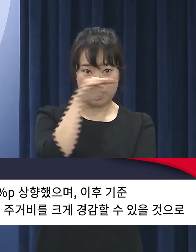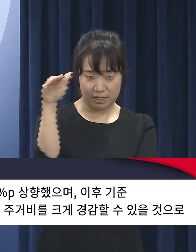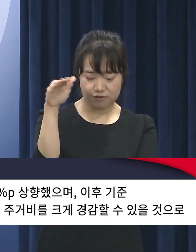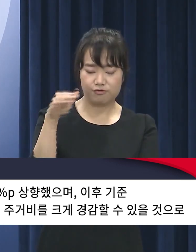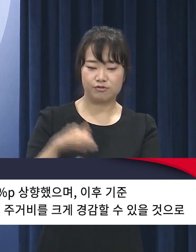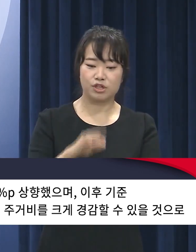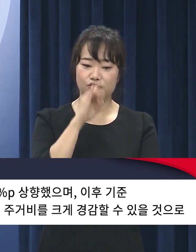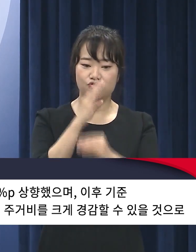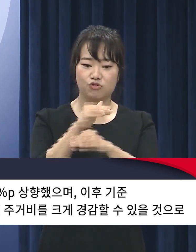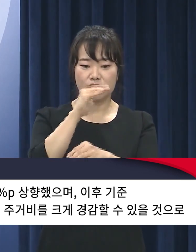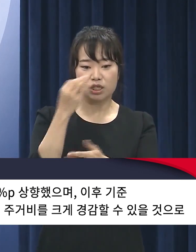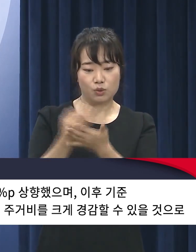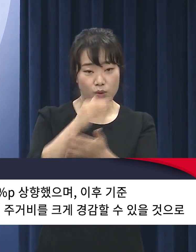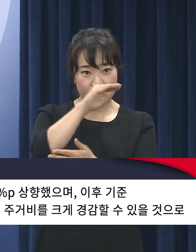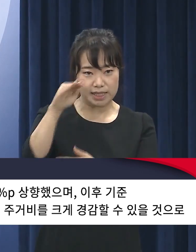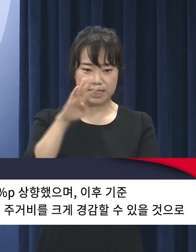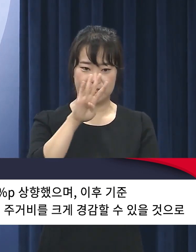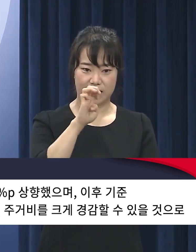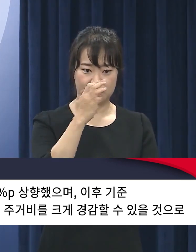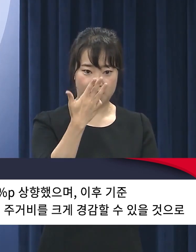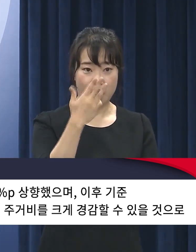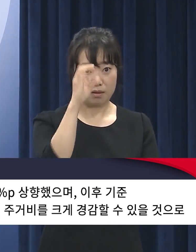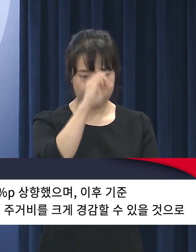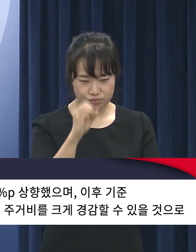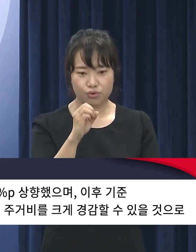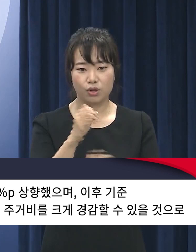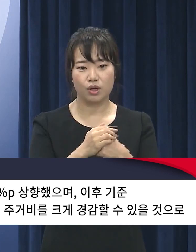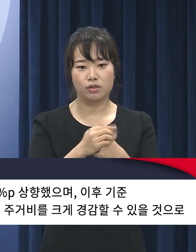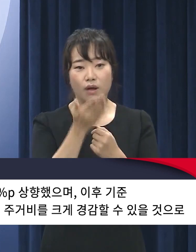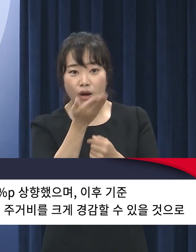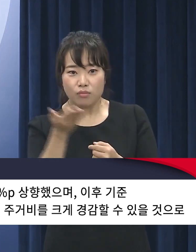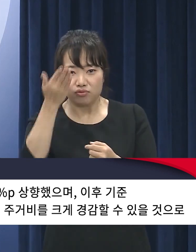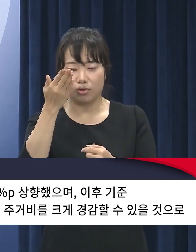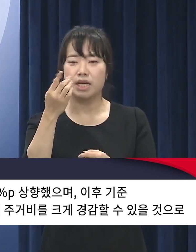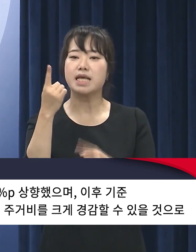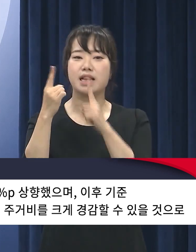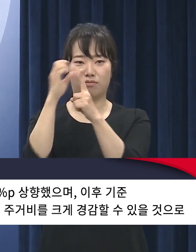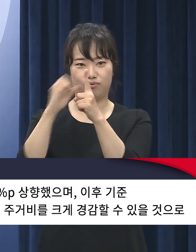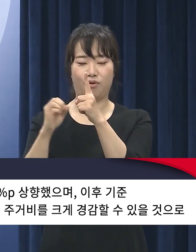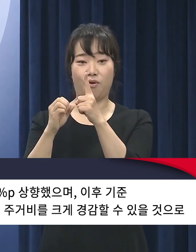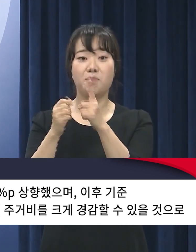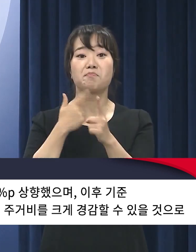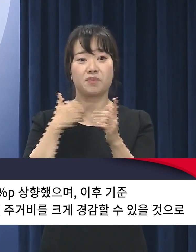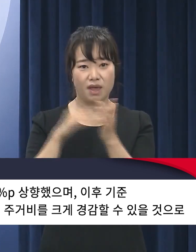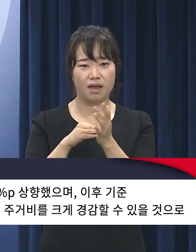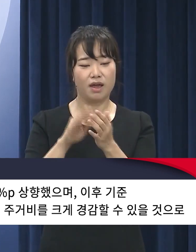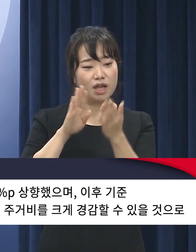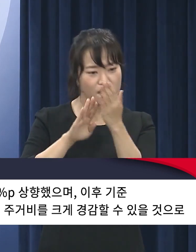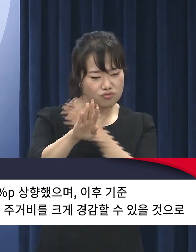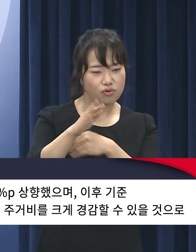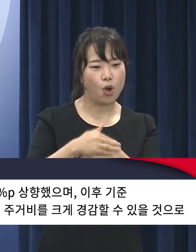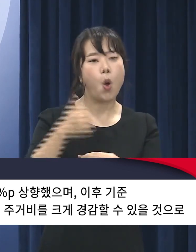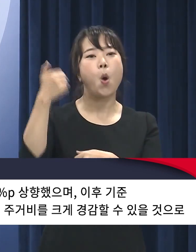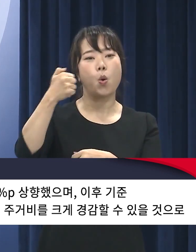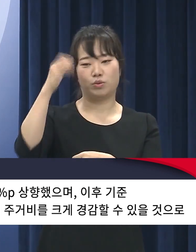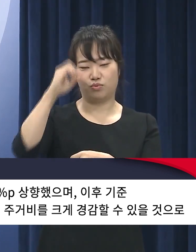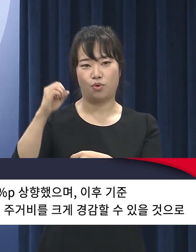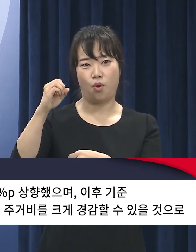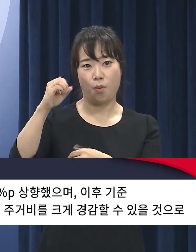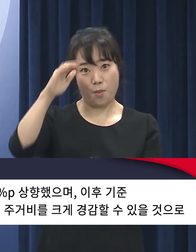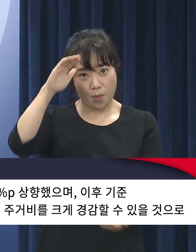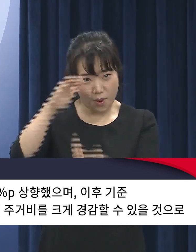기준 중위소득의 48%로 1%포인트 상향했으며 이후 기준 중위소득의